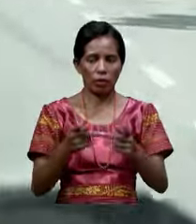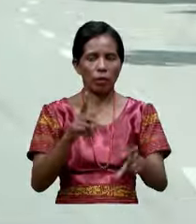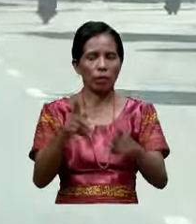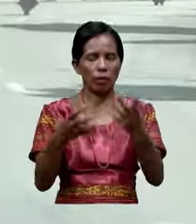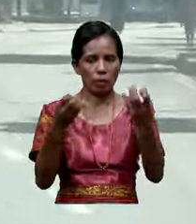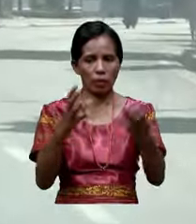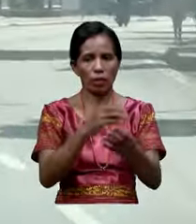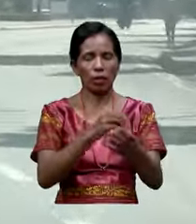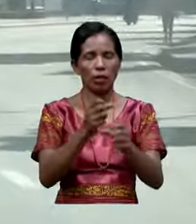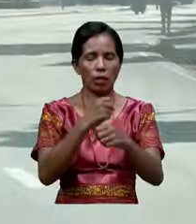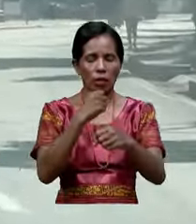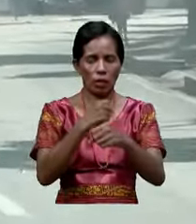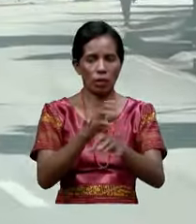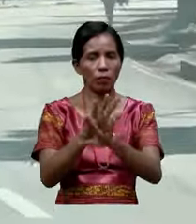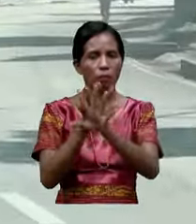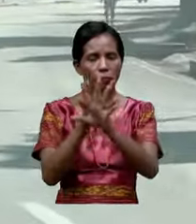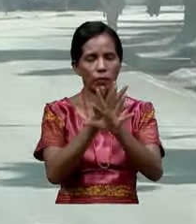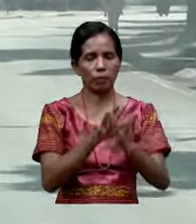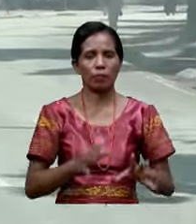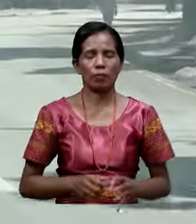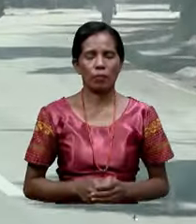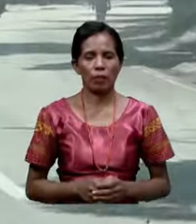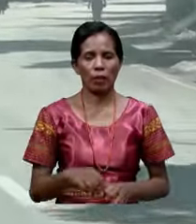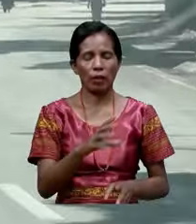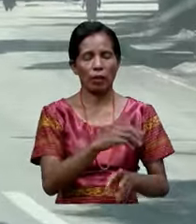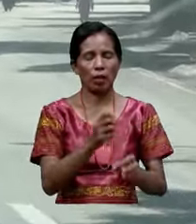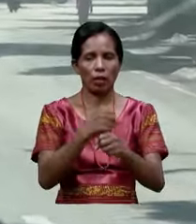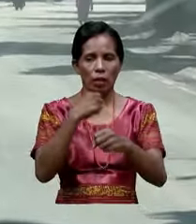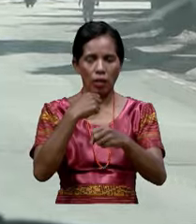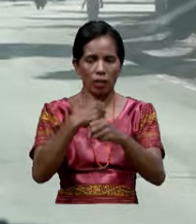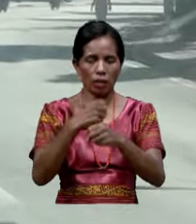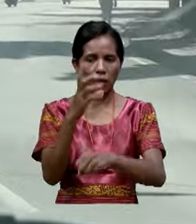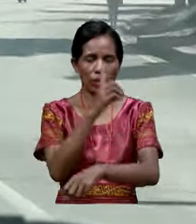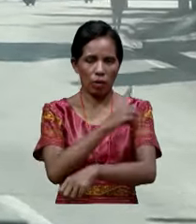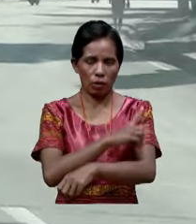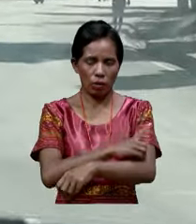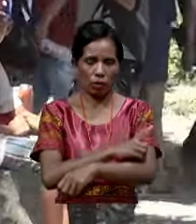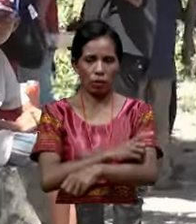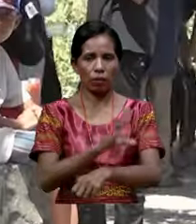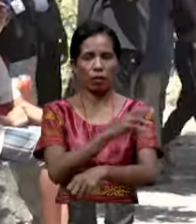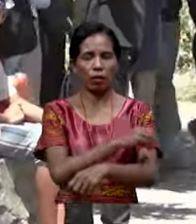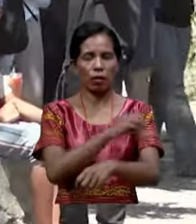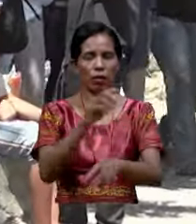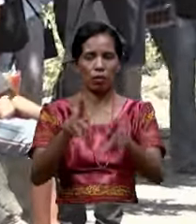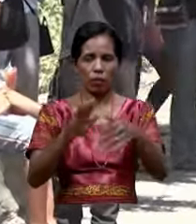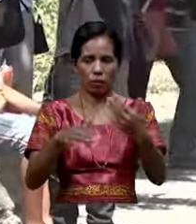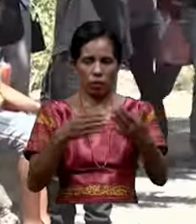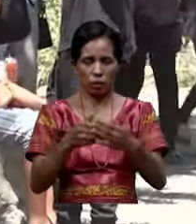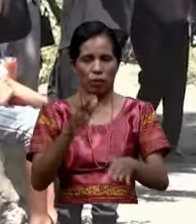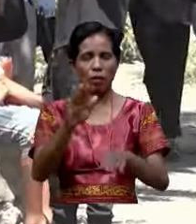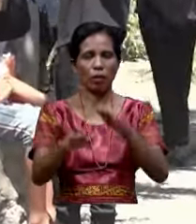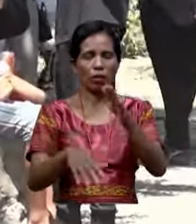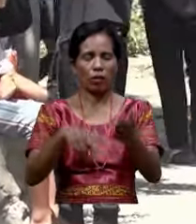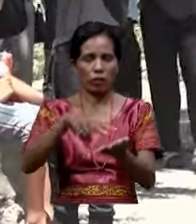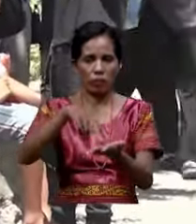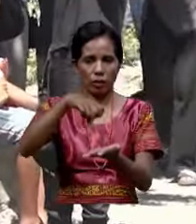no provoka engrafamento. Equipa conjunta nebe halau operasaun iha lorong Pasqua, hodi asegura sarani sira tuir via sacra,